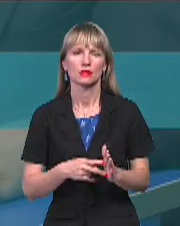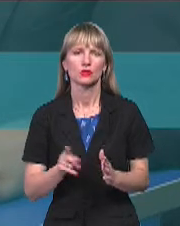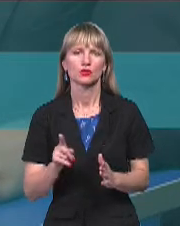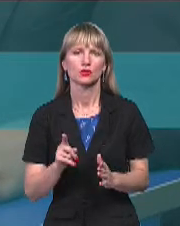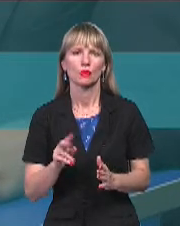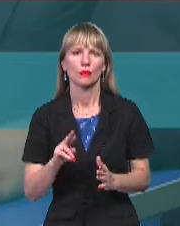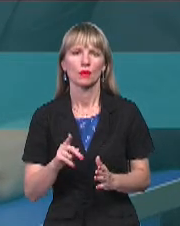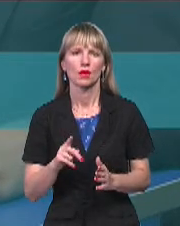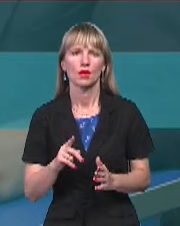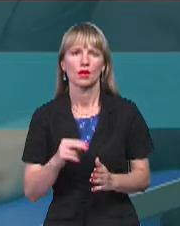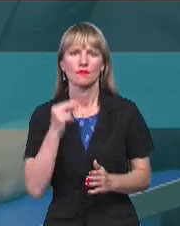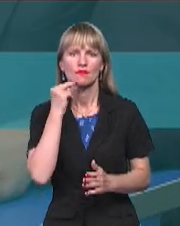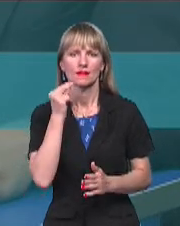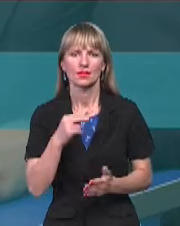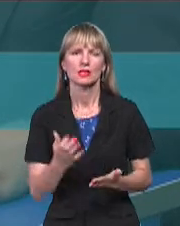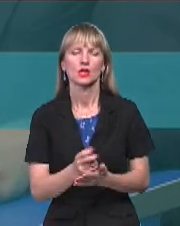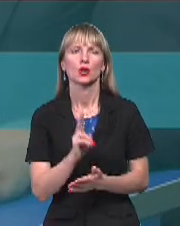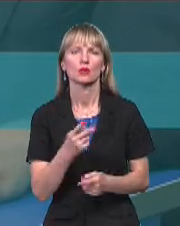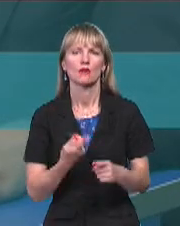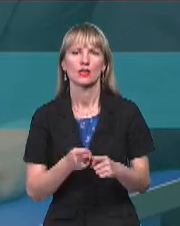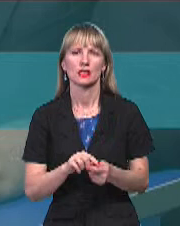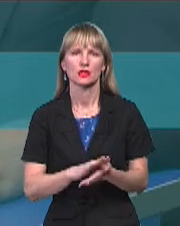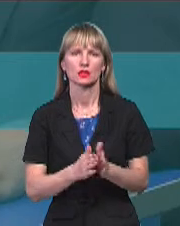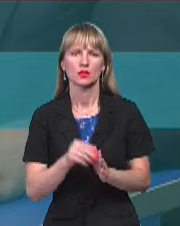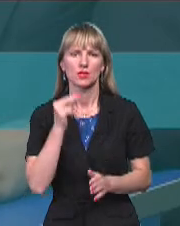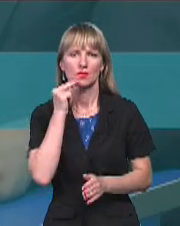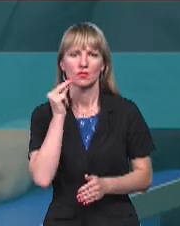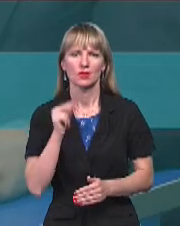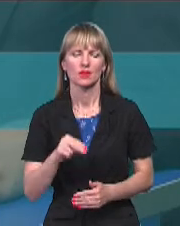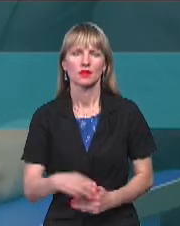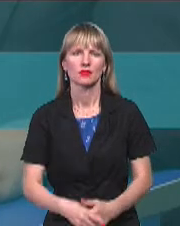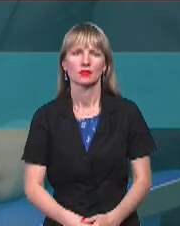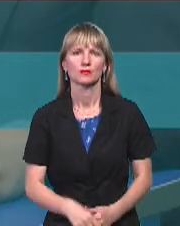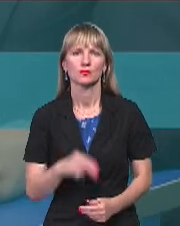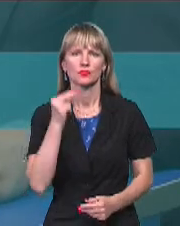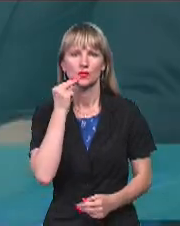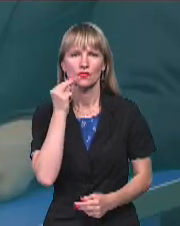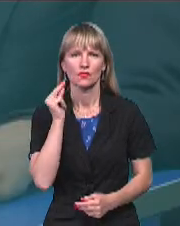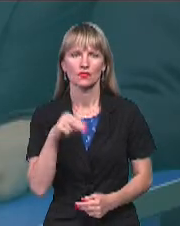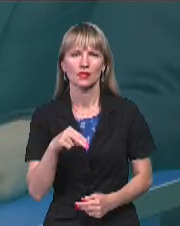винно знайти, хто в цій ситуації винен. Винен